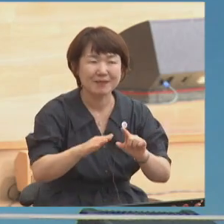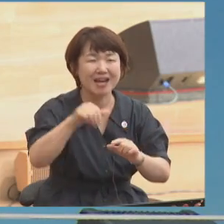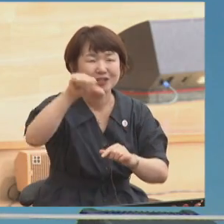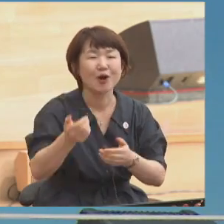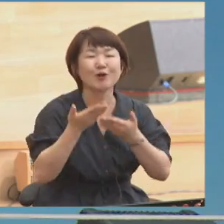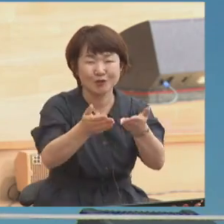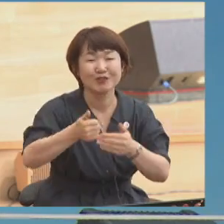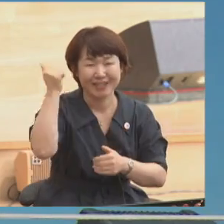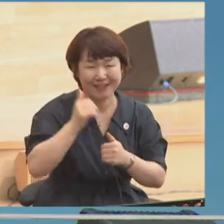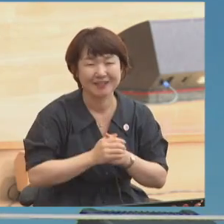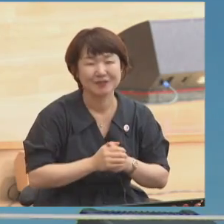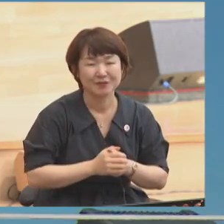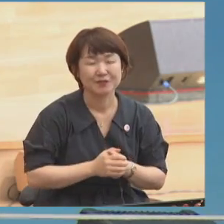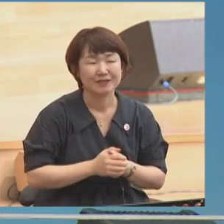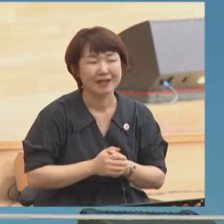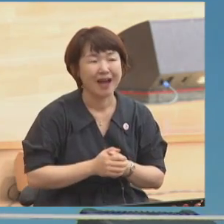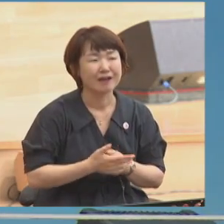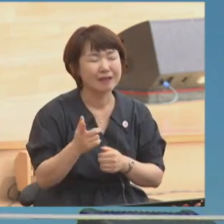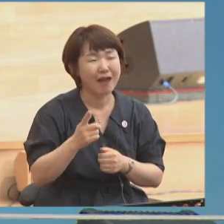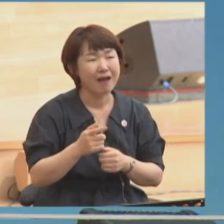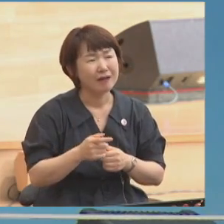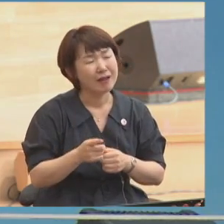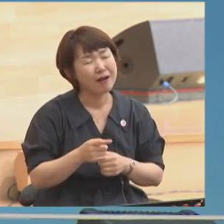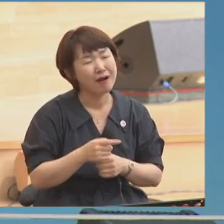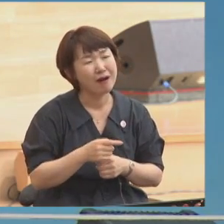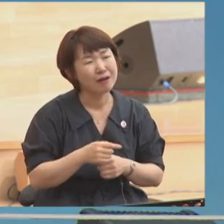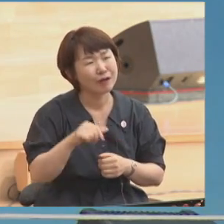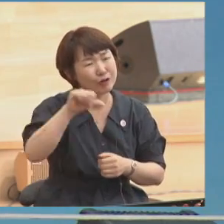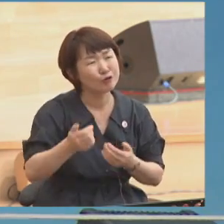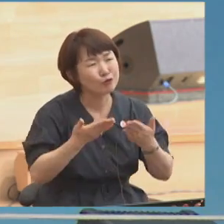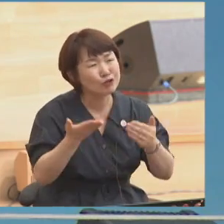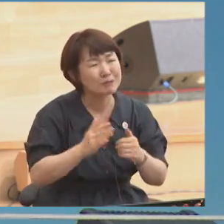외쳐도 화가 안 풀린다. 나는 진짜